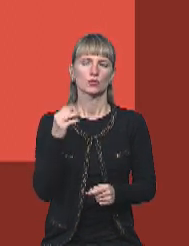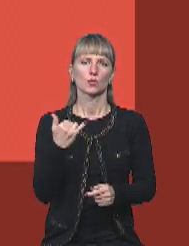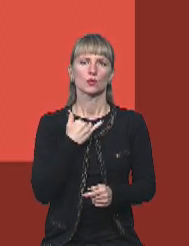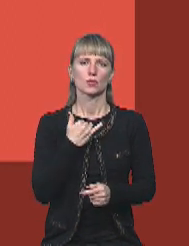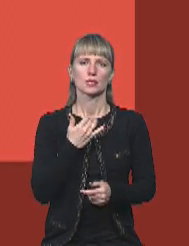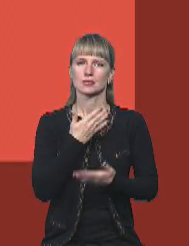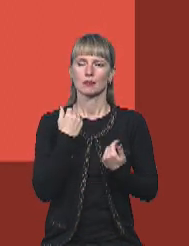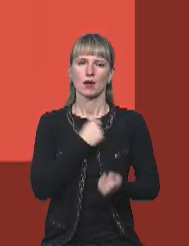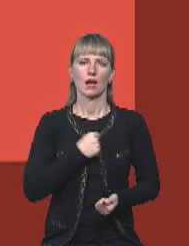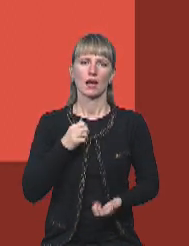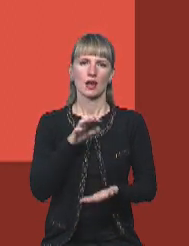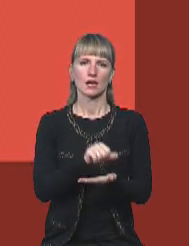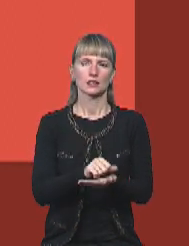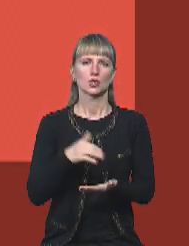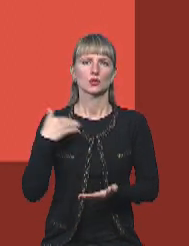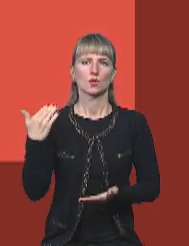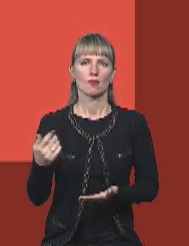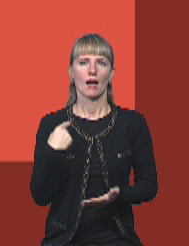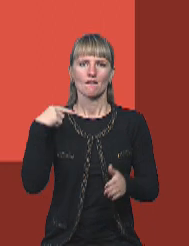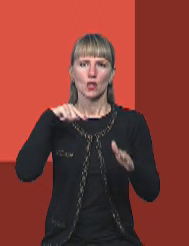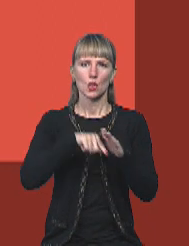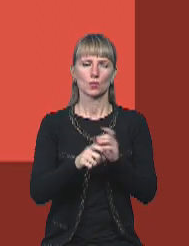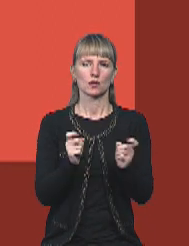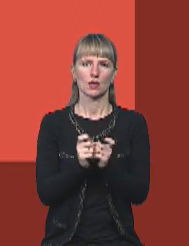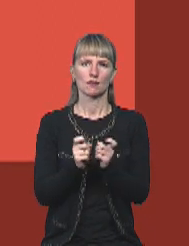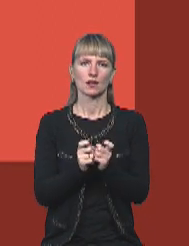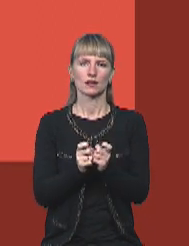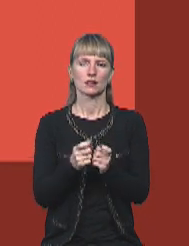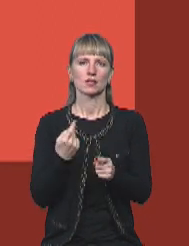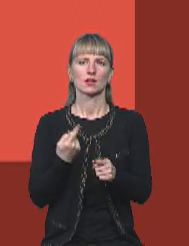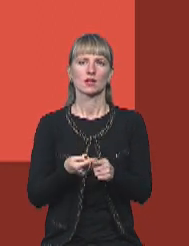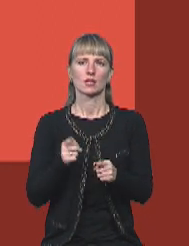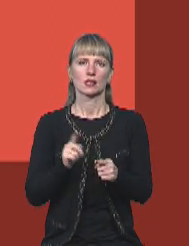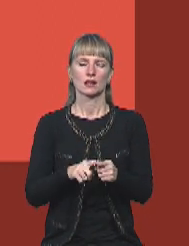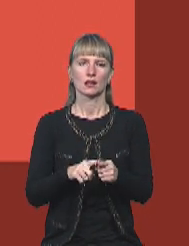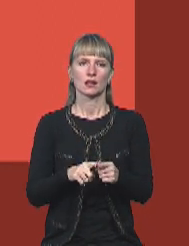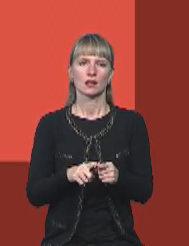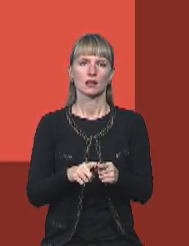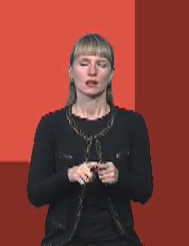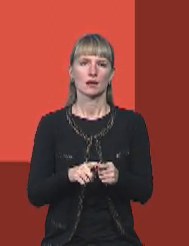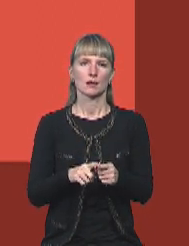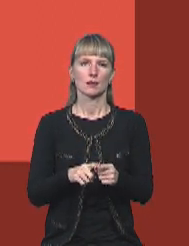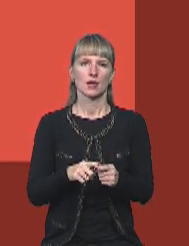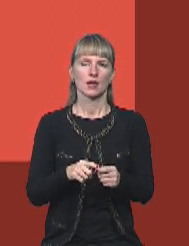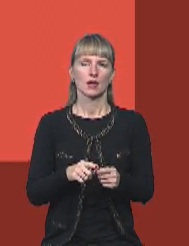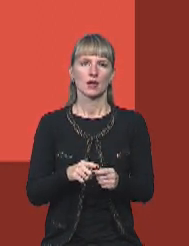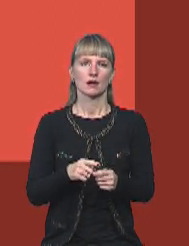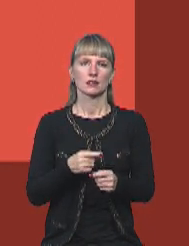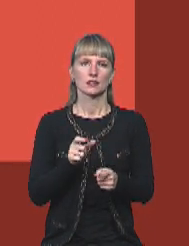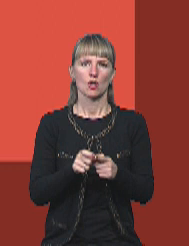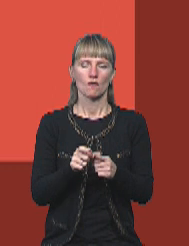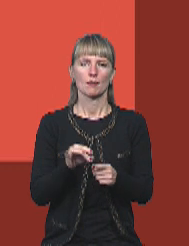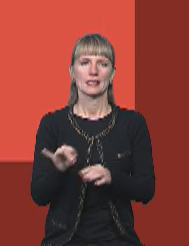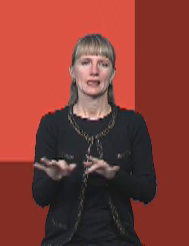не агресія зовнішня, а внутрішній конфлікт. От певними висловами і певними